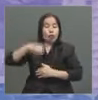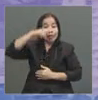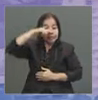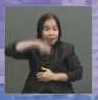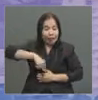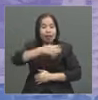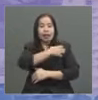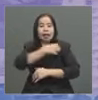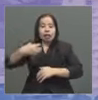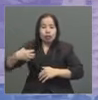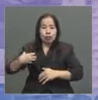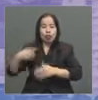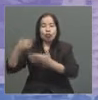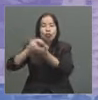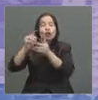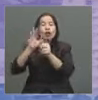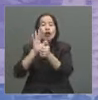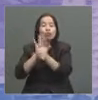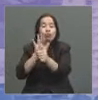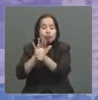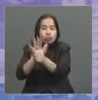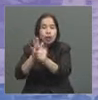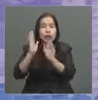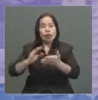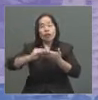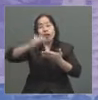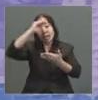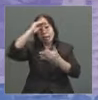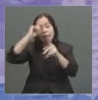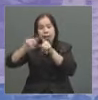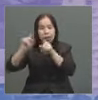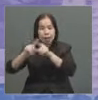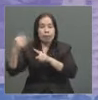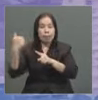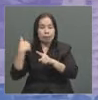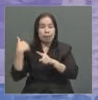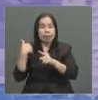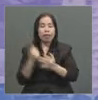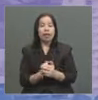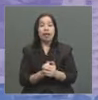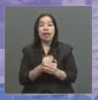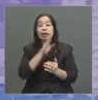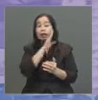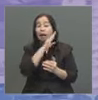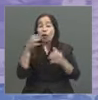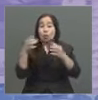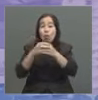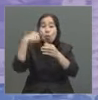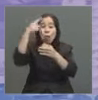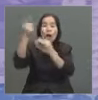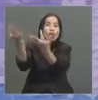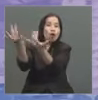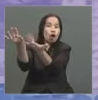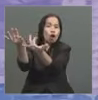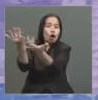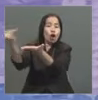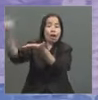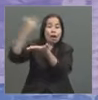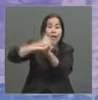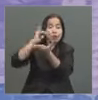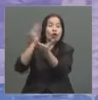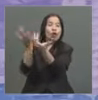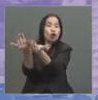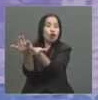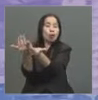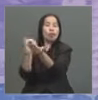มูลนิธิในการที่จะดูแลนักเรียนเหล่านี้นะฮะก็คือว่ากลุ่มที่ยังรอการกลับเข้ามาก็จะได้มี